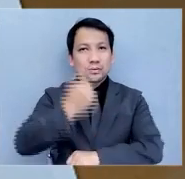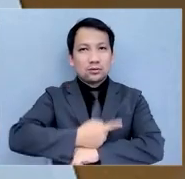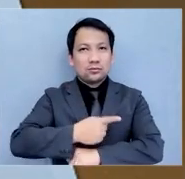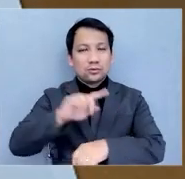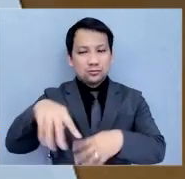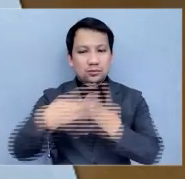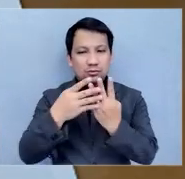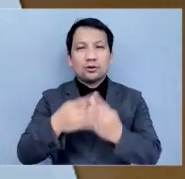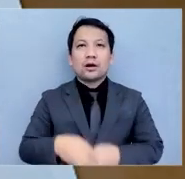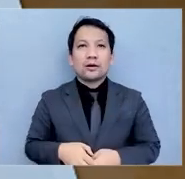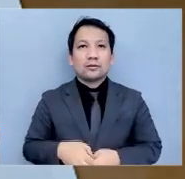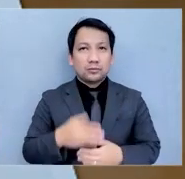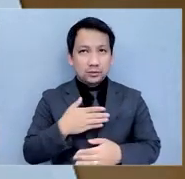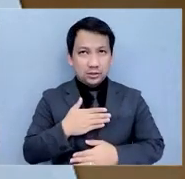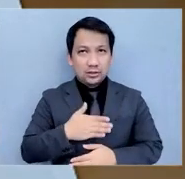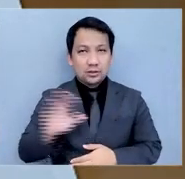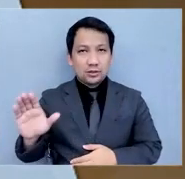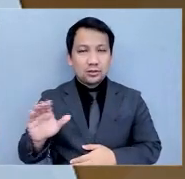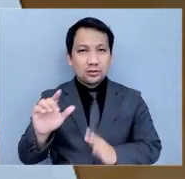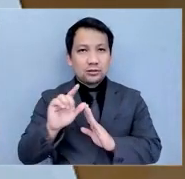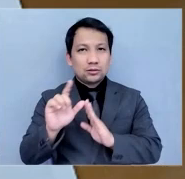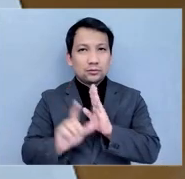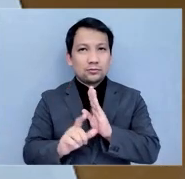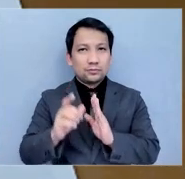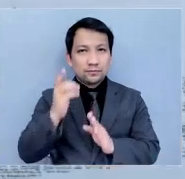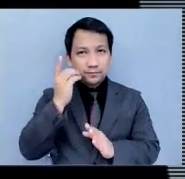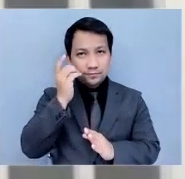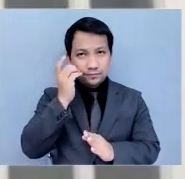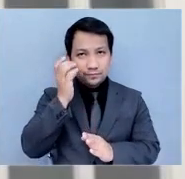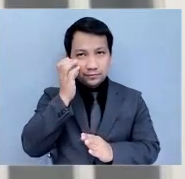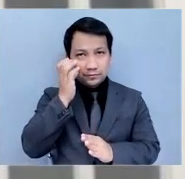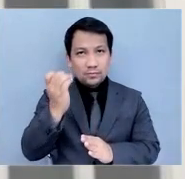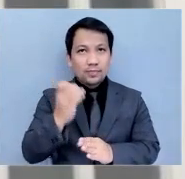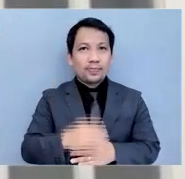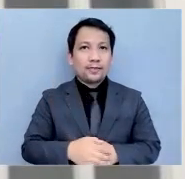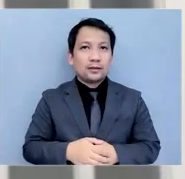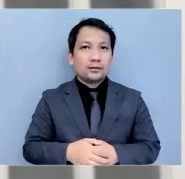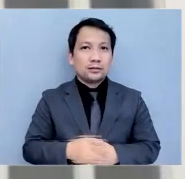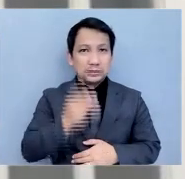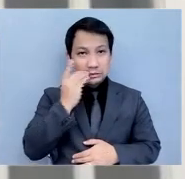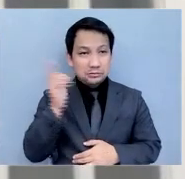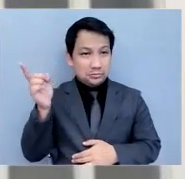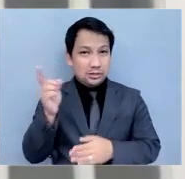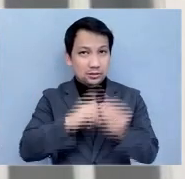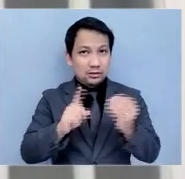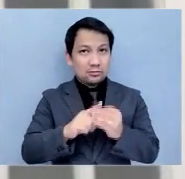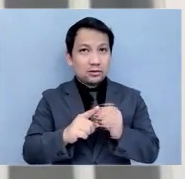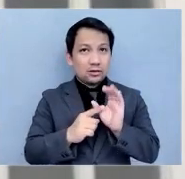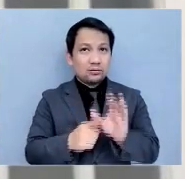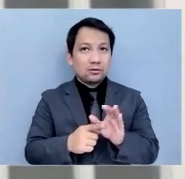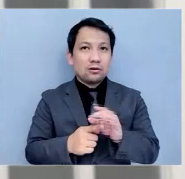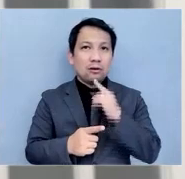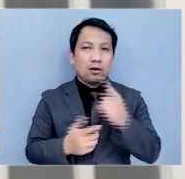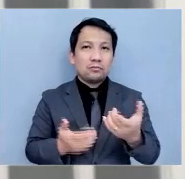pagkakakulong. Ikinatuwa naman yan ni Attorney Jokno. Noon pa namin sinasabi na wala naman katunayan yon.